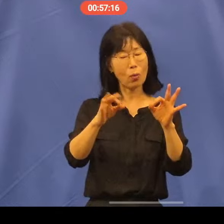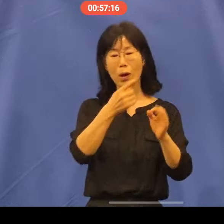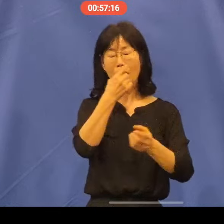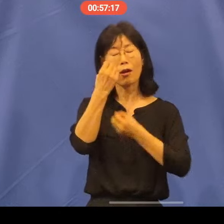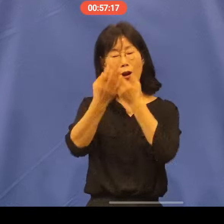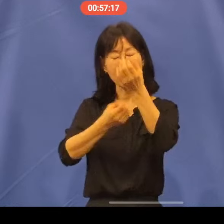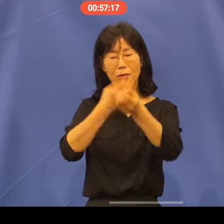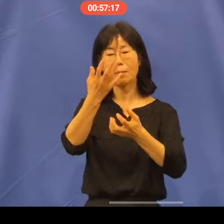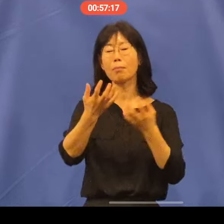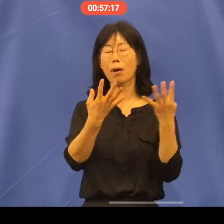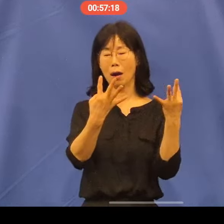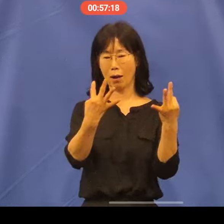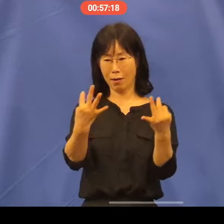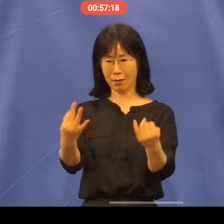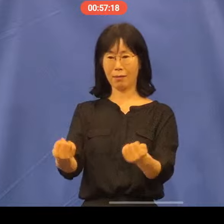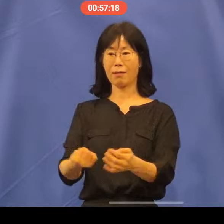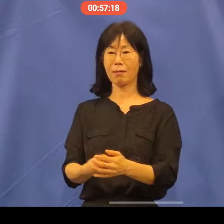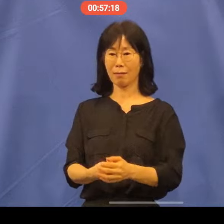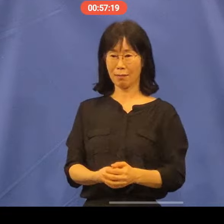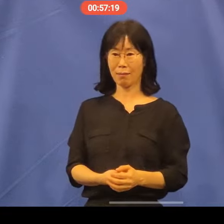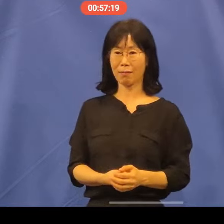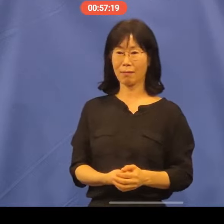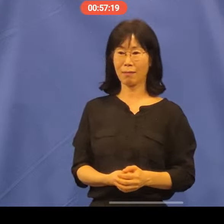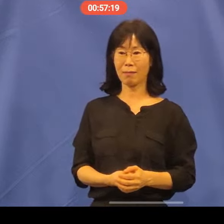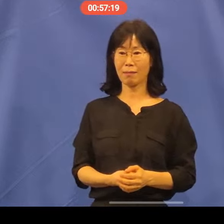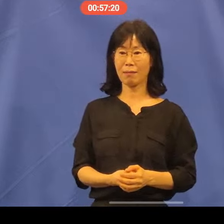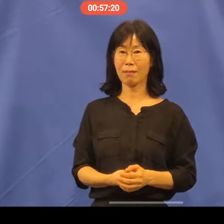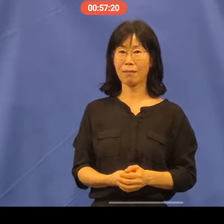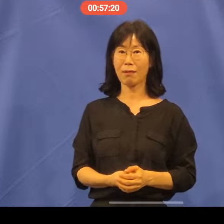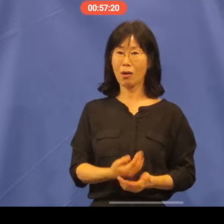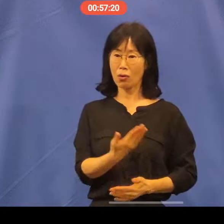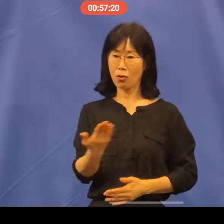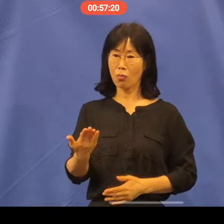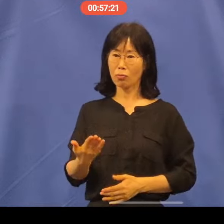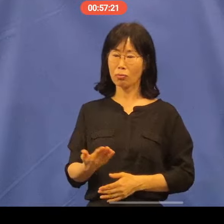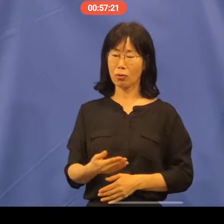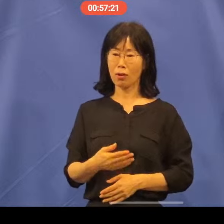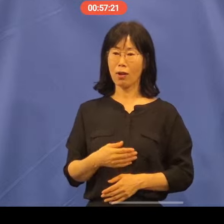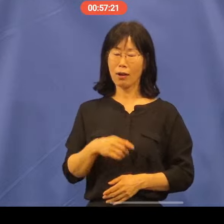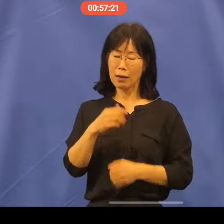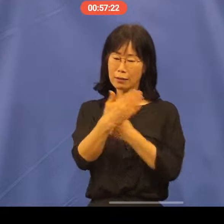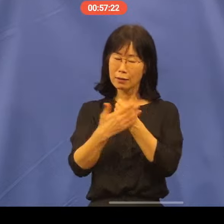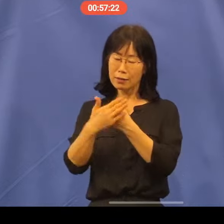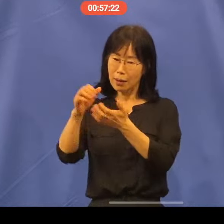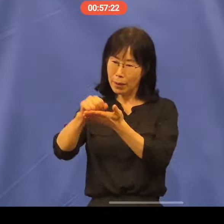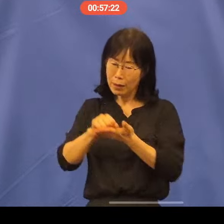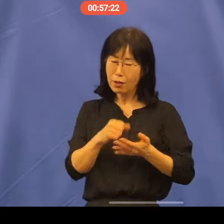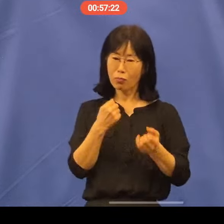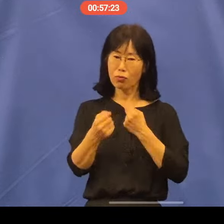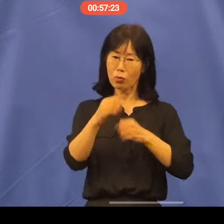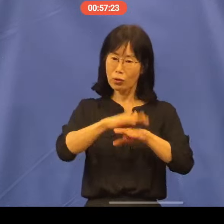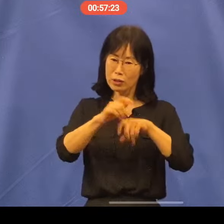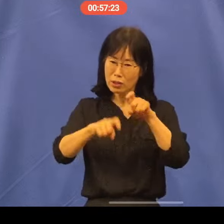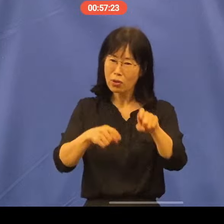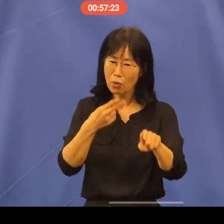있어요. 여러분들 다 모르는데 엄청난 간증이 있는 거예요. 근데 여러분, 그건 한 사람만 새벽 부흥회 하신